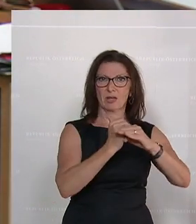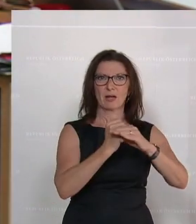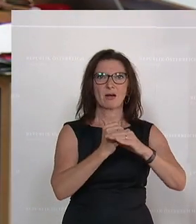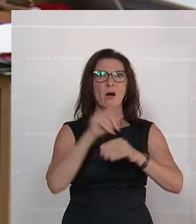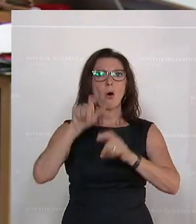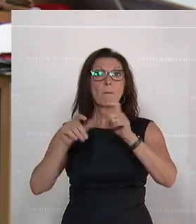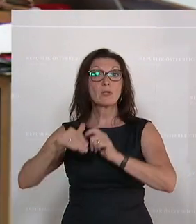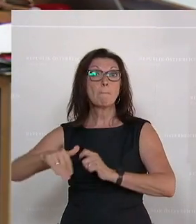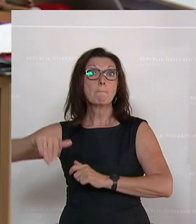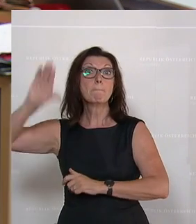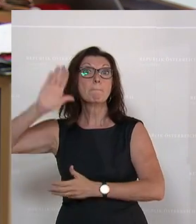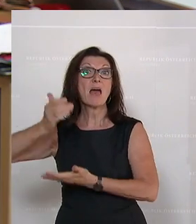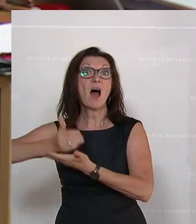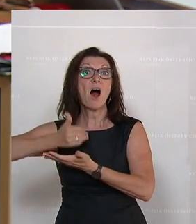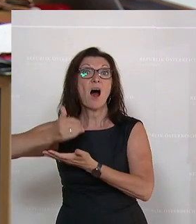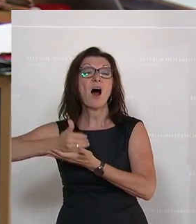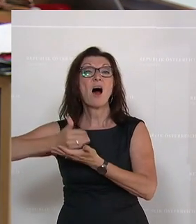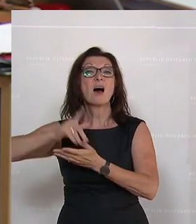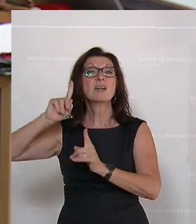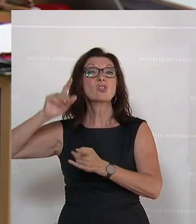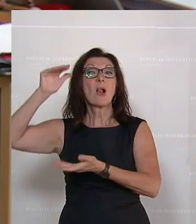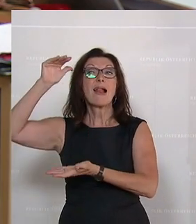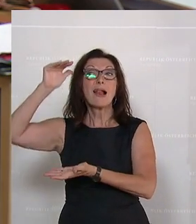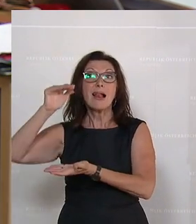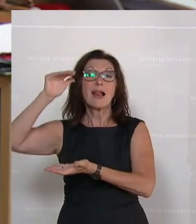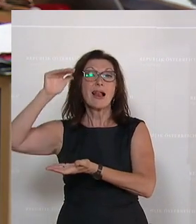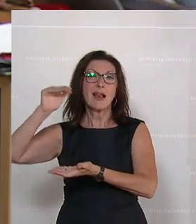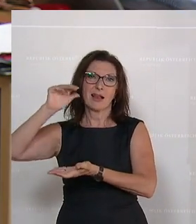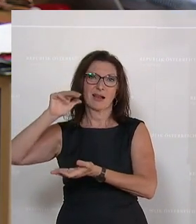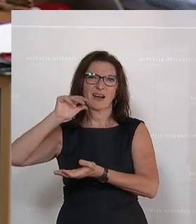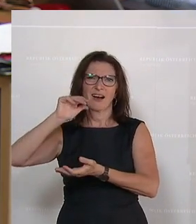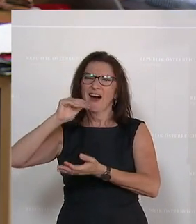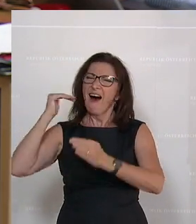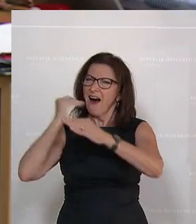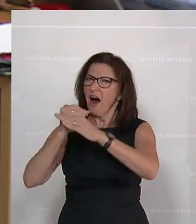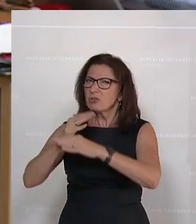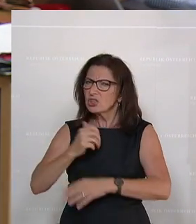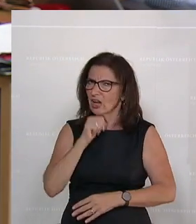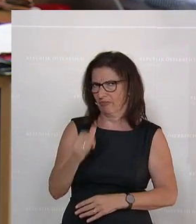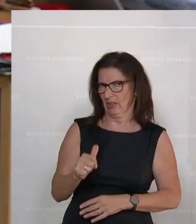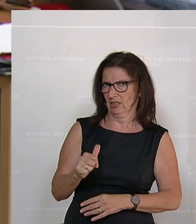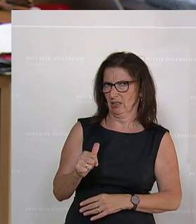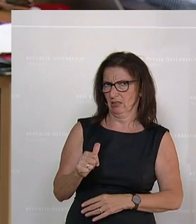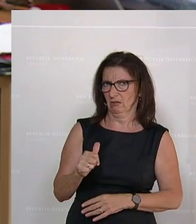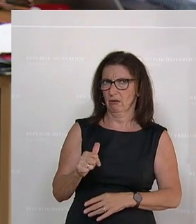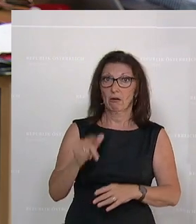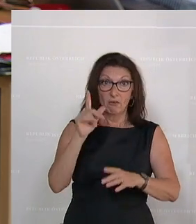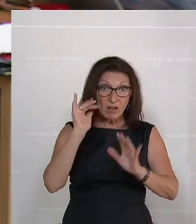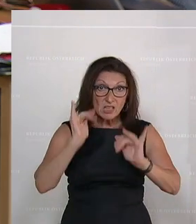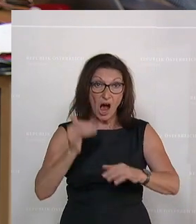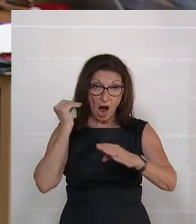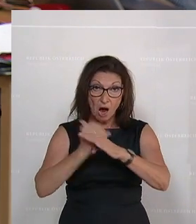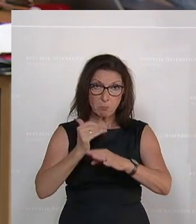ist eine abfederung notwendig da kann es nicht für alle einem vollständigen ausgleich geben das wäre dann tatsächlich die gießkanne die hier